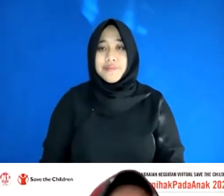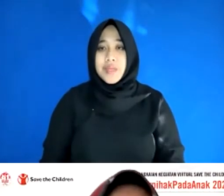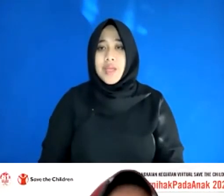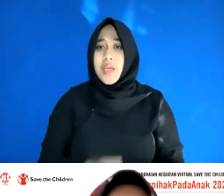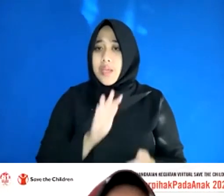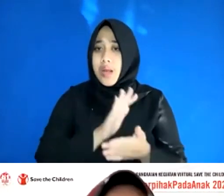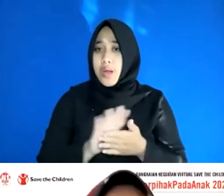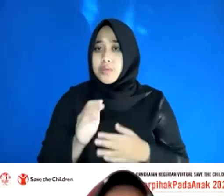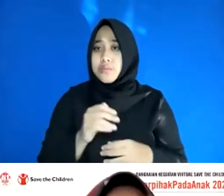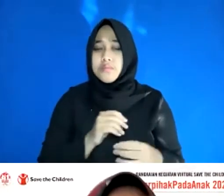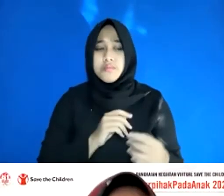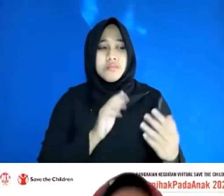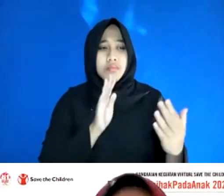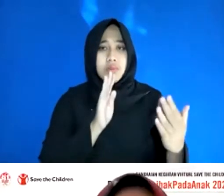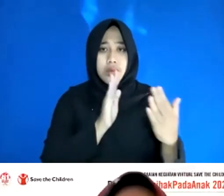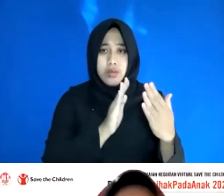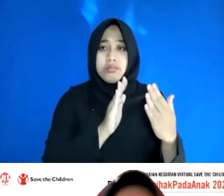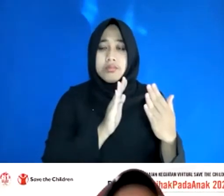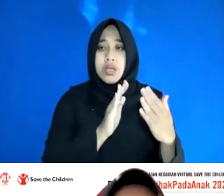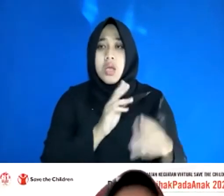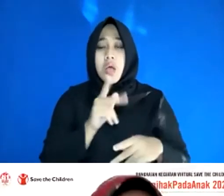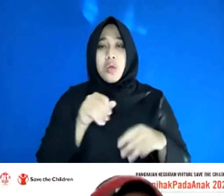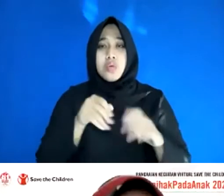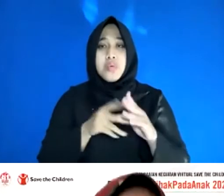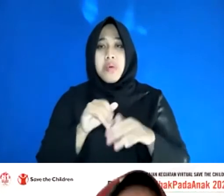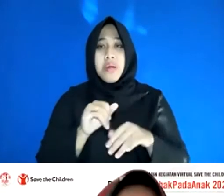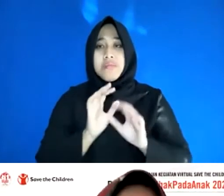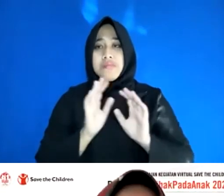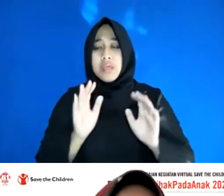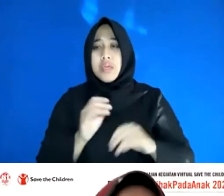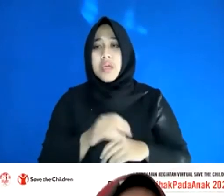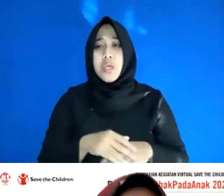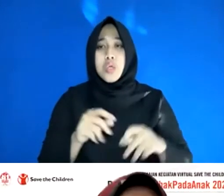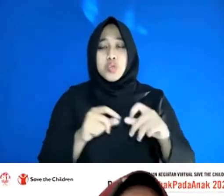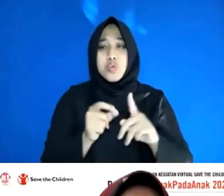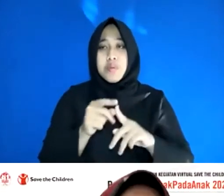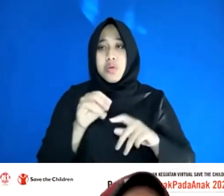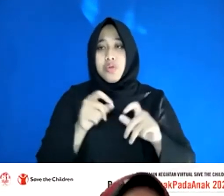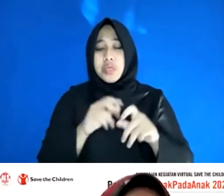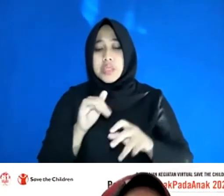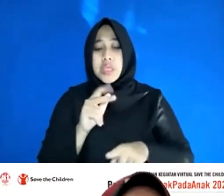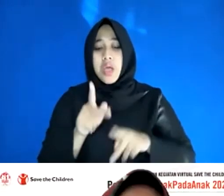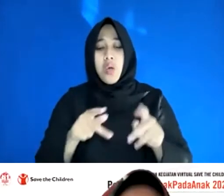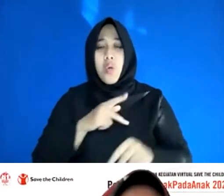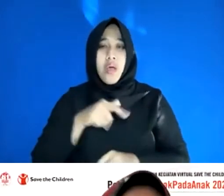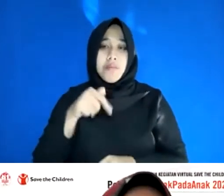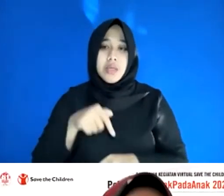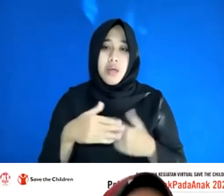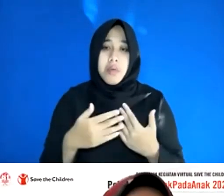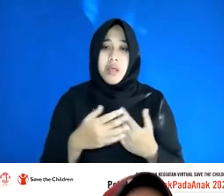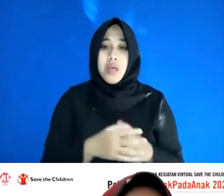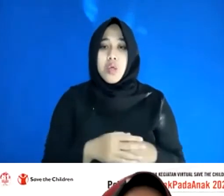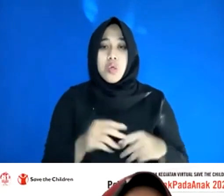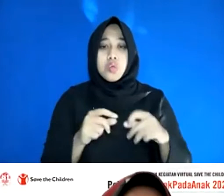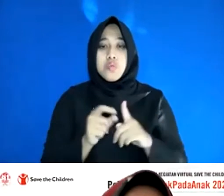kita bertatap muka. Kalau tadi Mas Jumali banyak yang disupervisinya, kalau kami supervisor